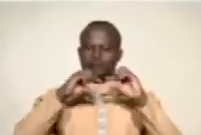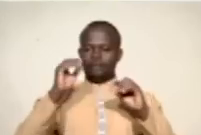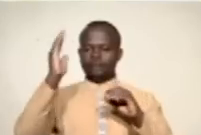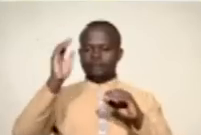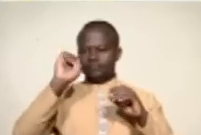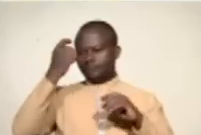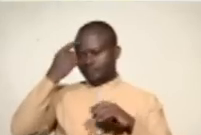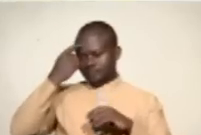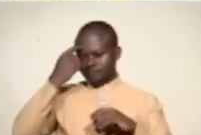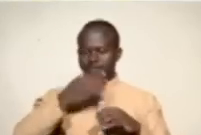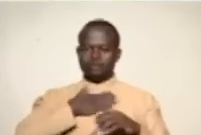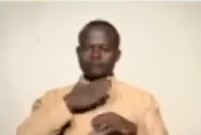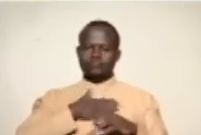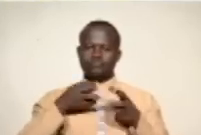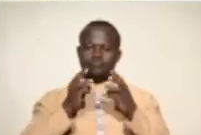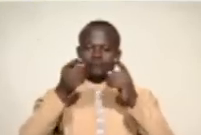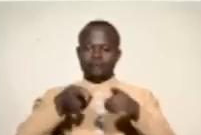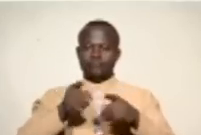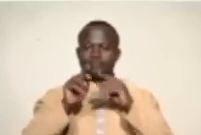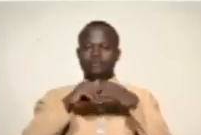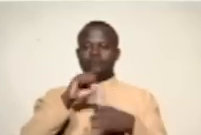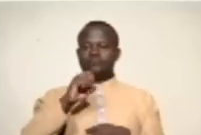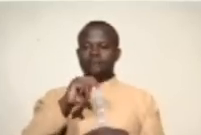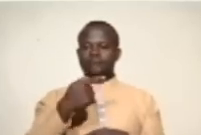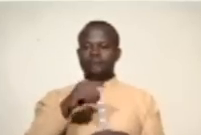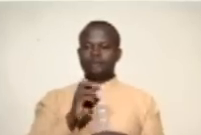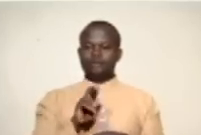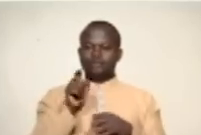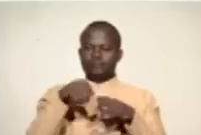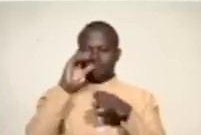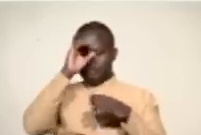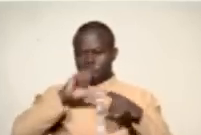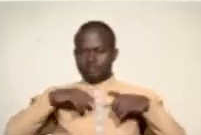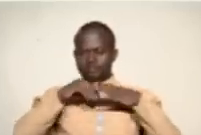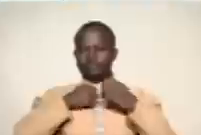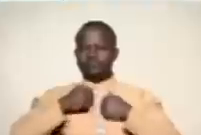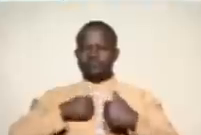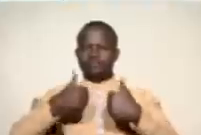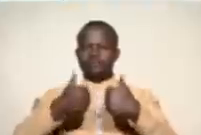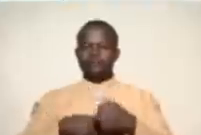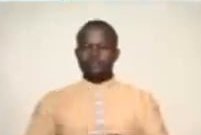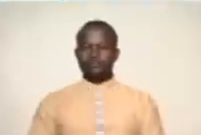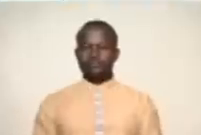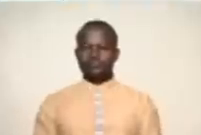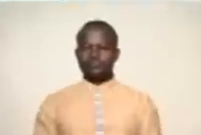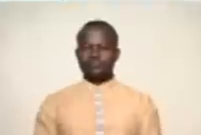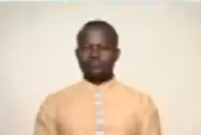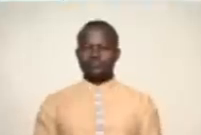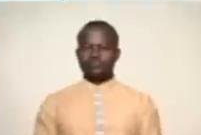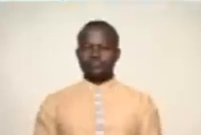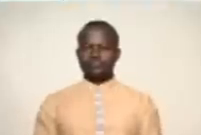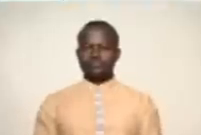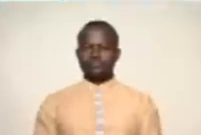bagize guverinoma, yishimira uburyo yasanze abanyasingapore baje gushakisha imibereho mu Rwanda bameze neza. There I met several